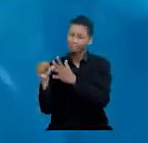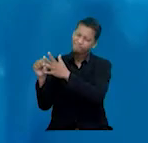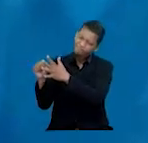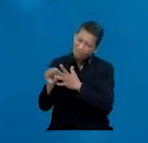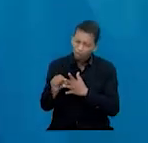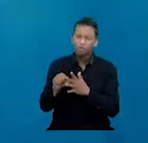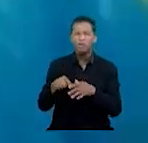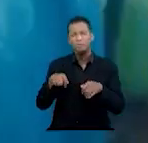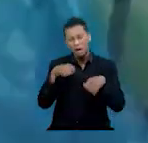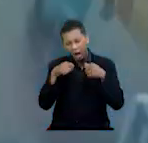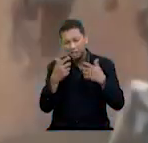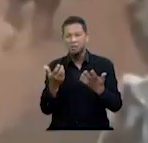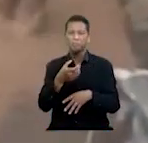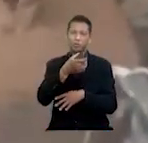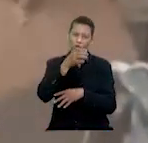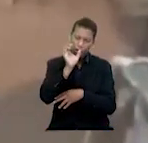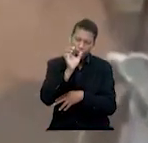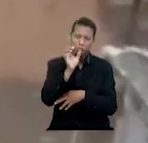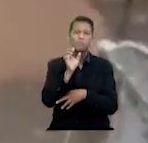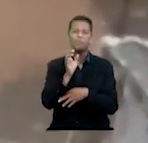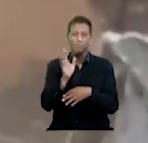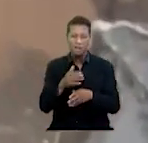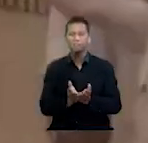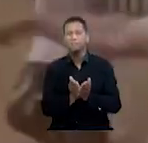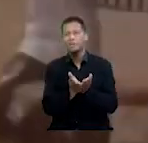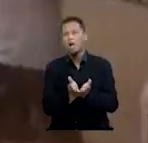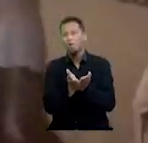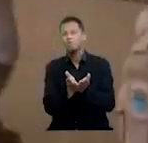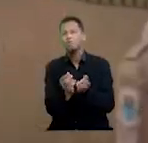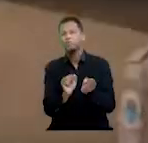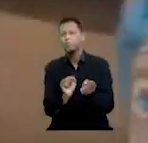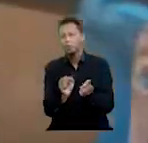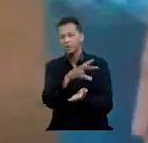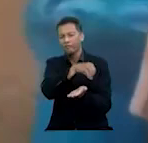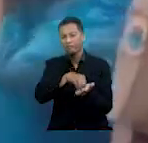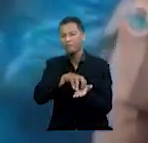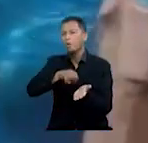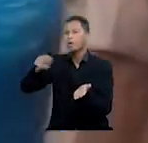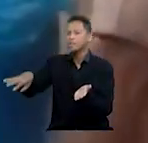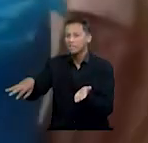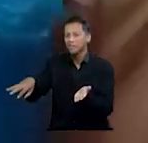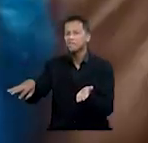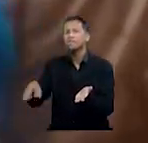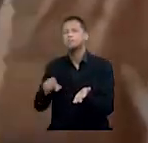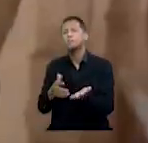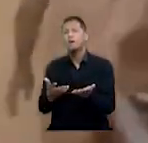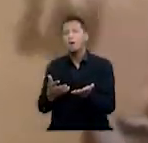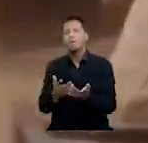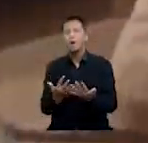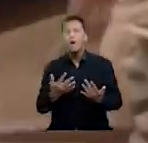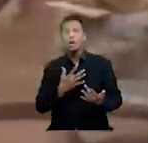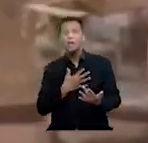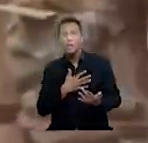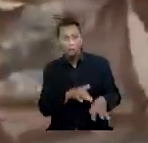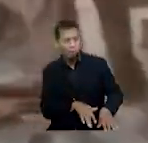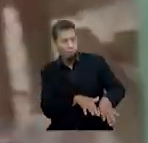minuman, warga membutuhkan perahu karet untuk mengevakuasi korban banjir jika sewaktu-waktu banjir susulan kembali menggenangi permukiman warga.